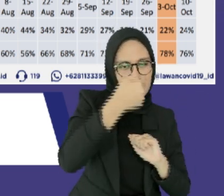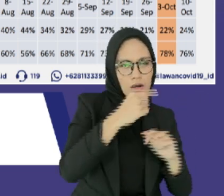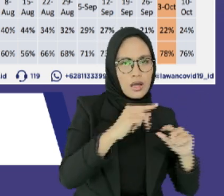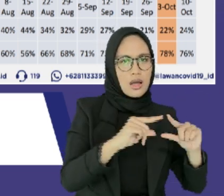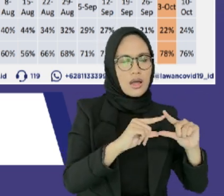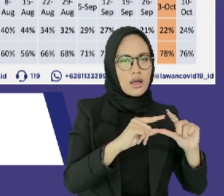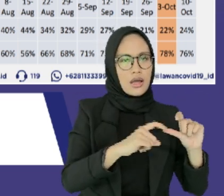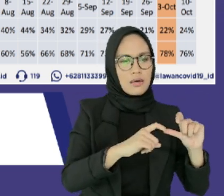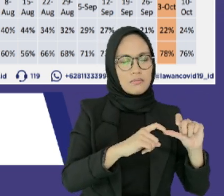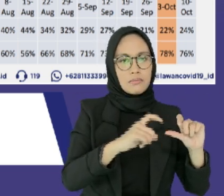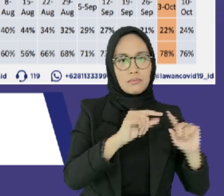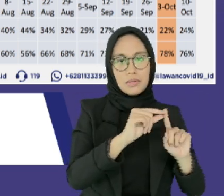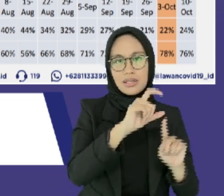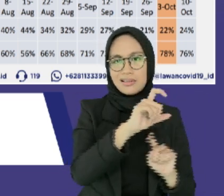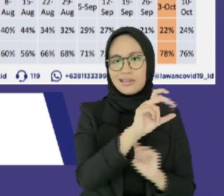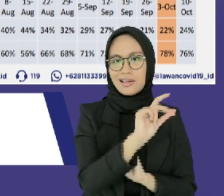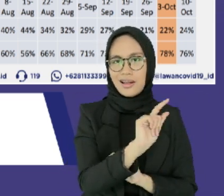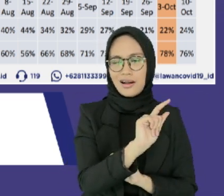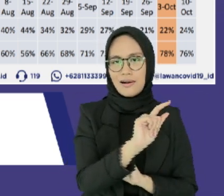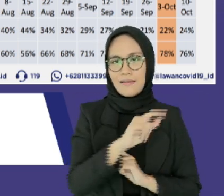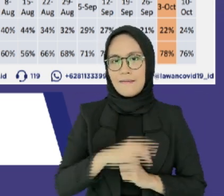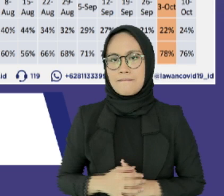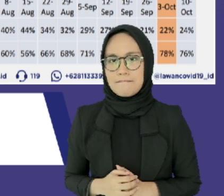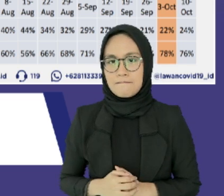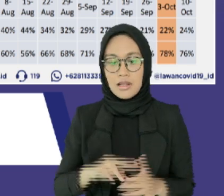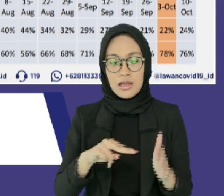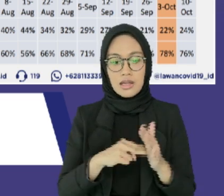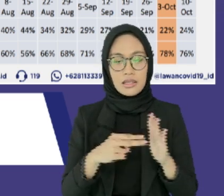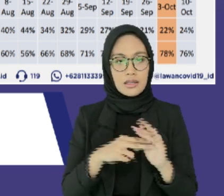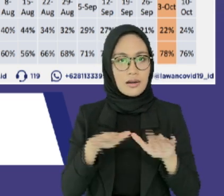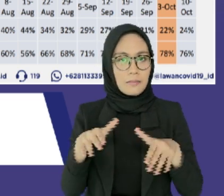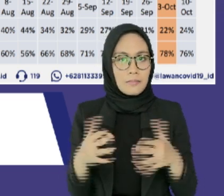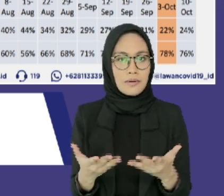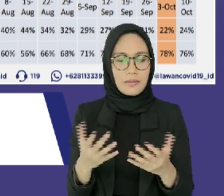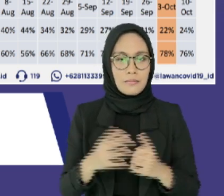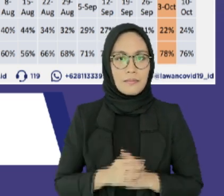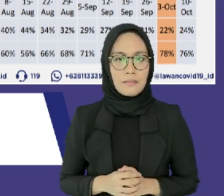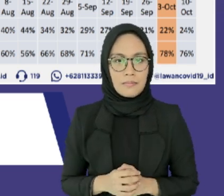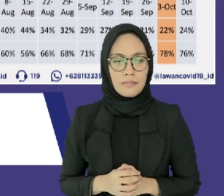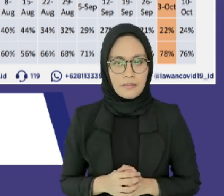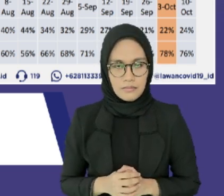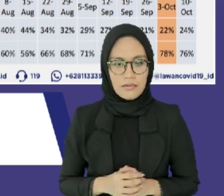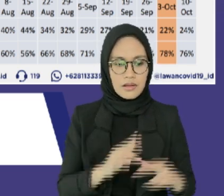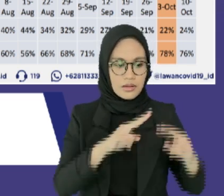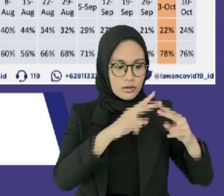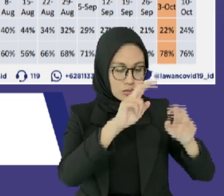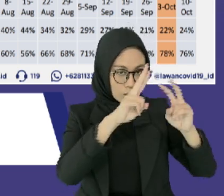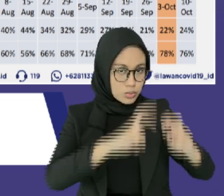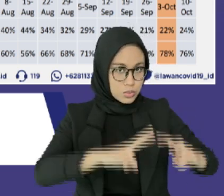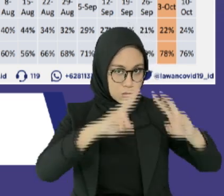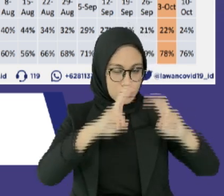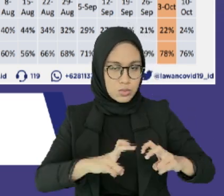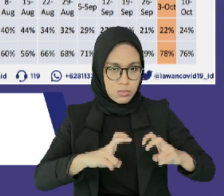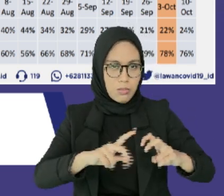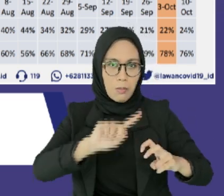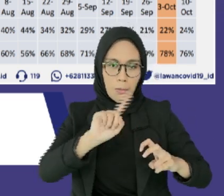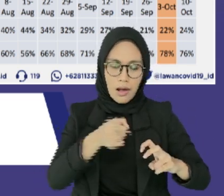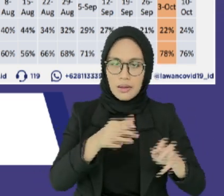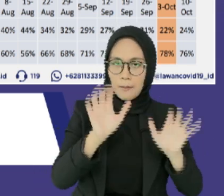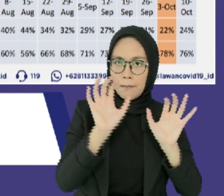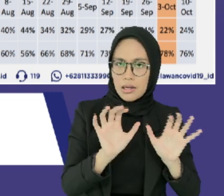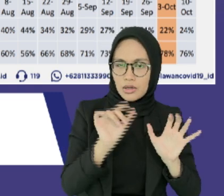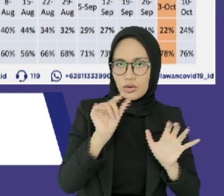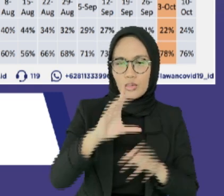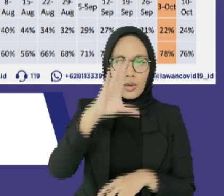400.000 orang hal ini menunjukkan bahwa jenis pemeriksaan pada saat itu lebih banyak pada penegakkan